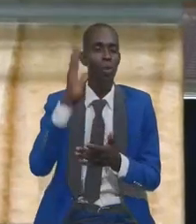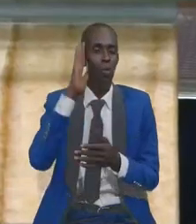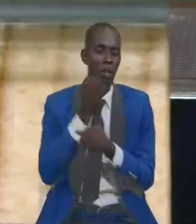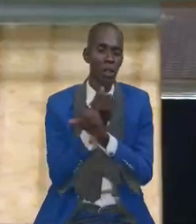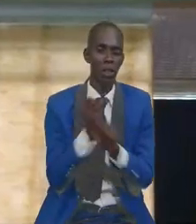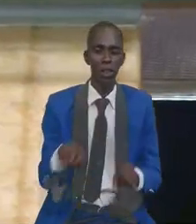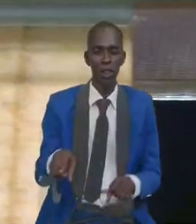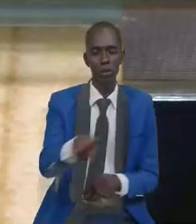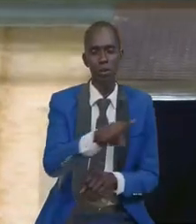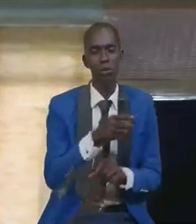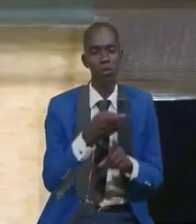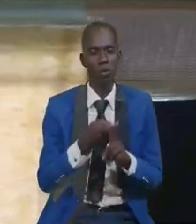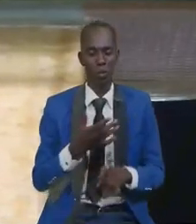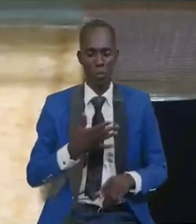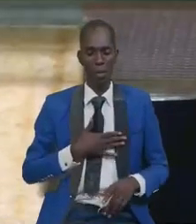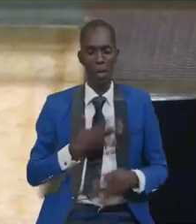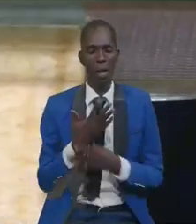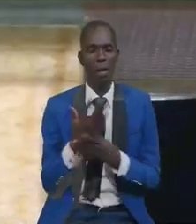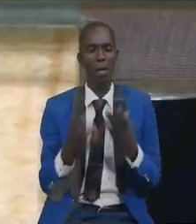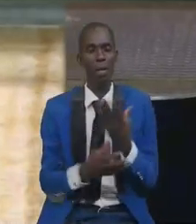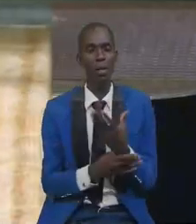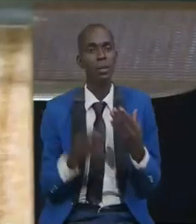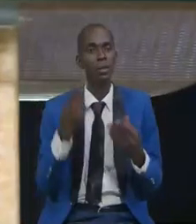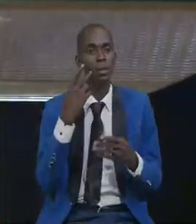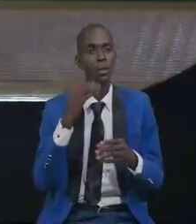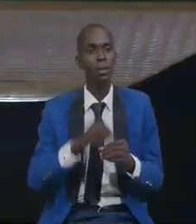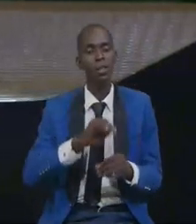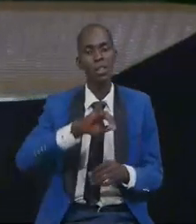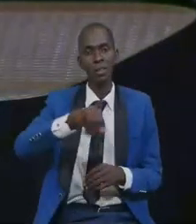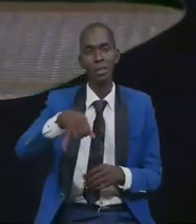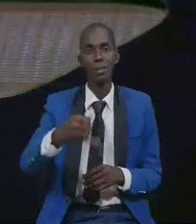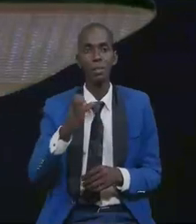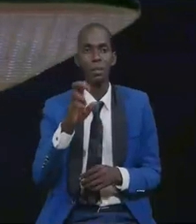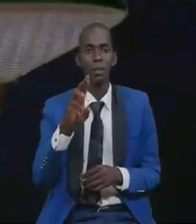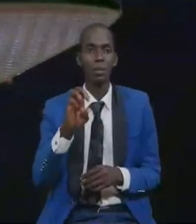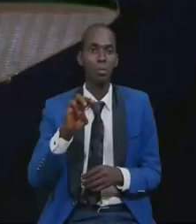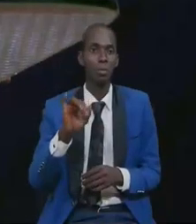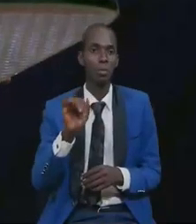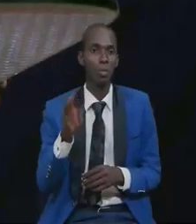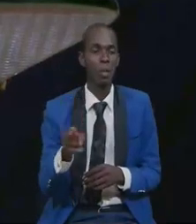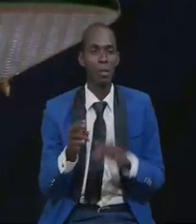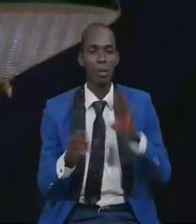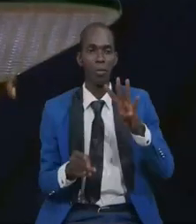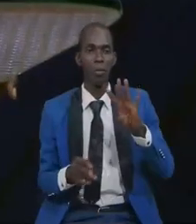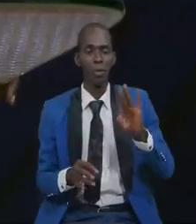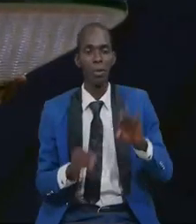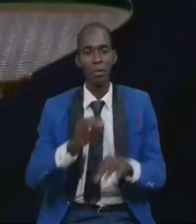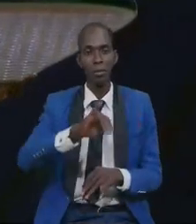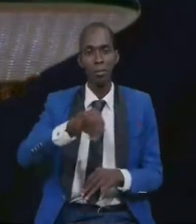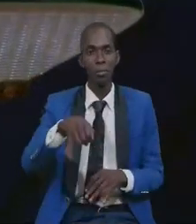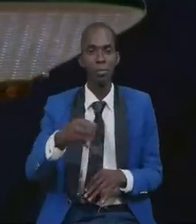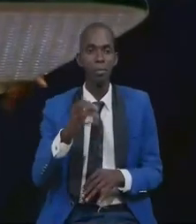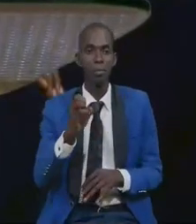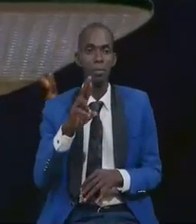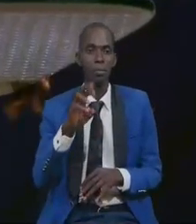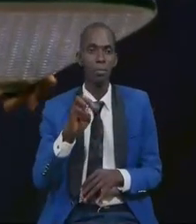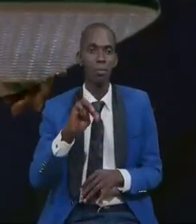main? Regardez Jérémie 49, verset 16. Jérémie 49, verset